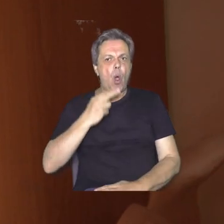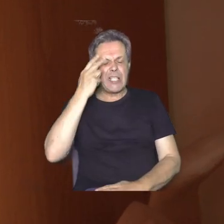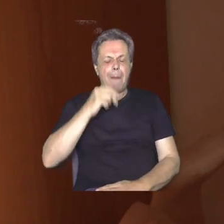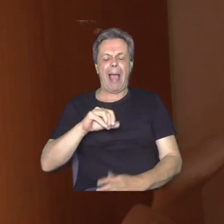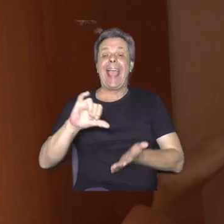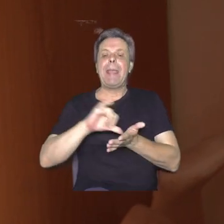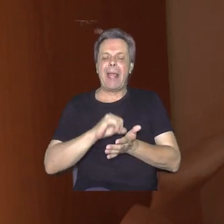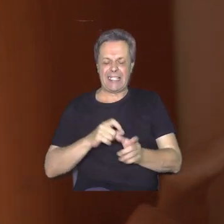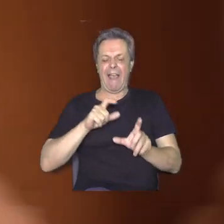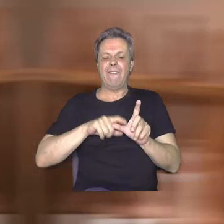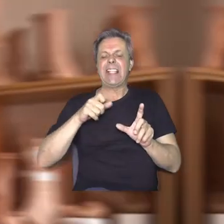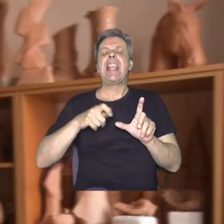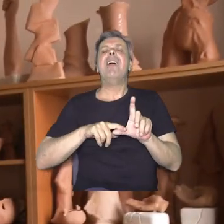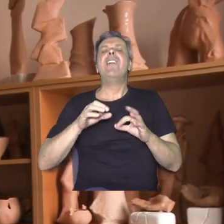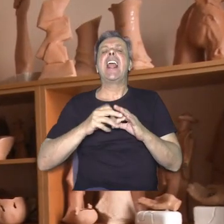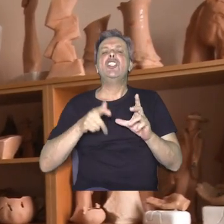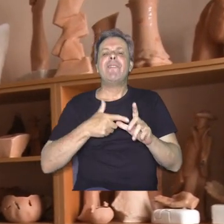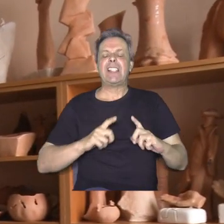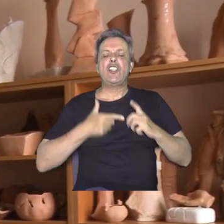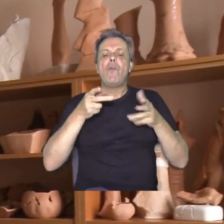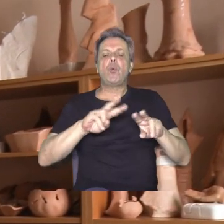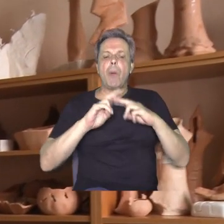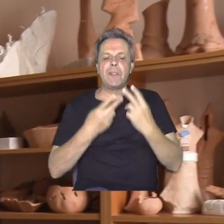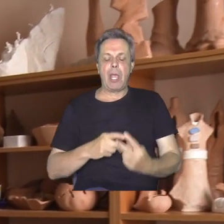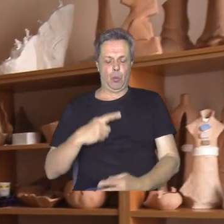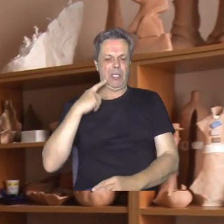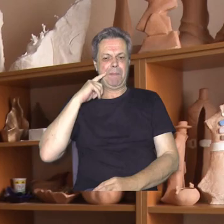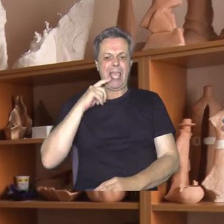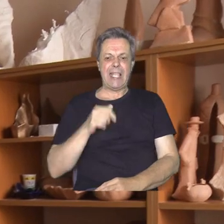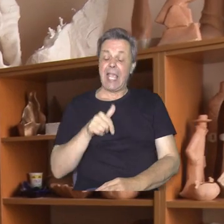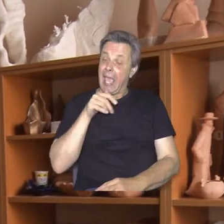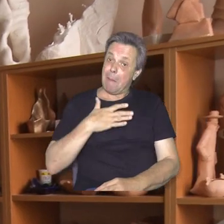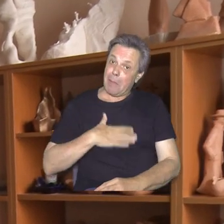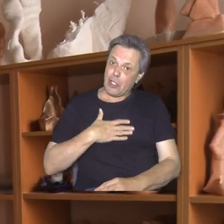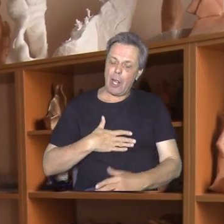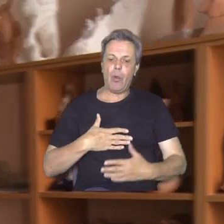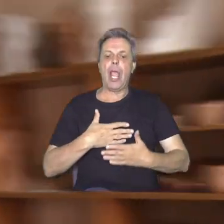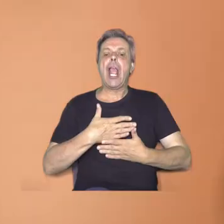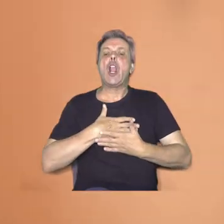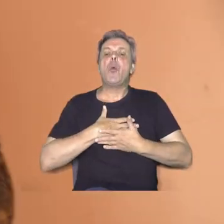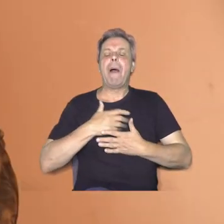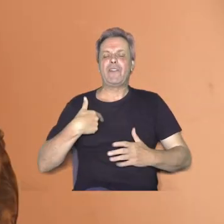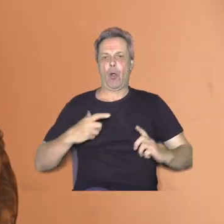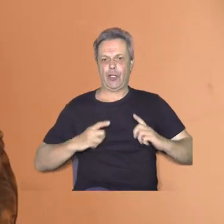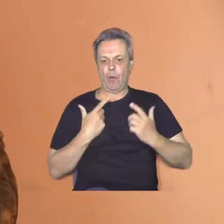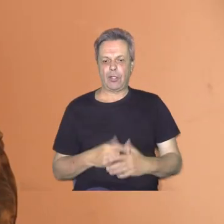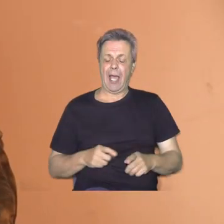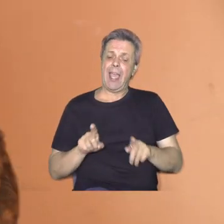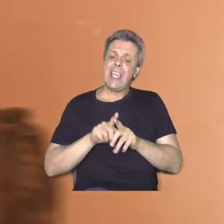Gluha slijepa kiparica Sanja Fališavac živi u tom svijetu, smije se i priželjkuje ljubav svoga